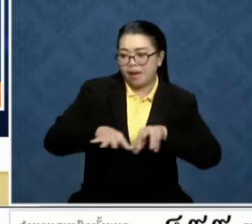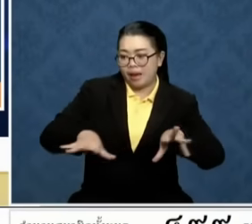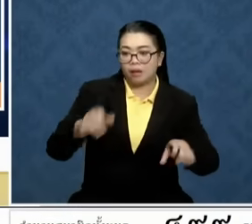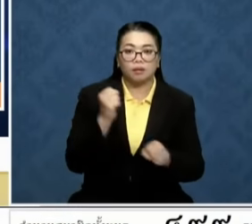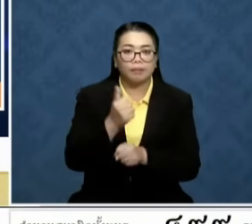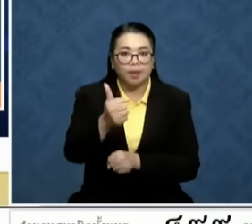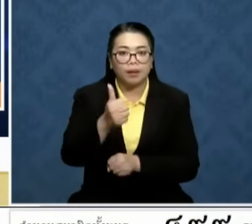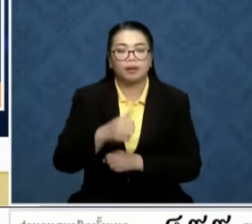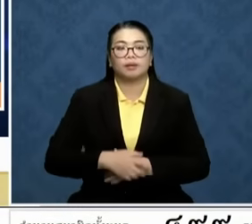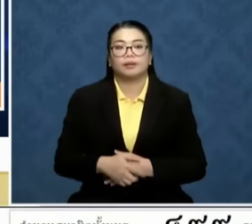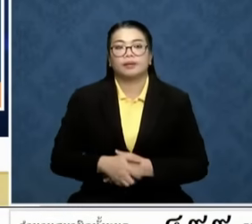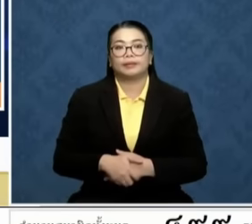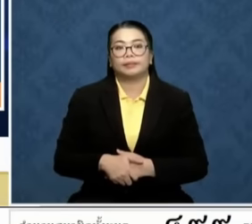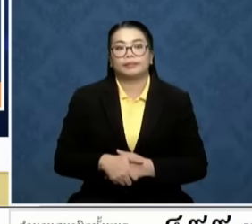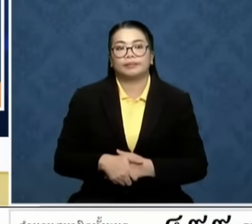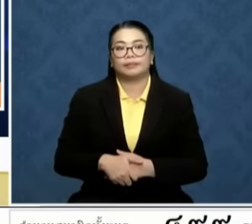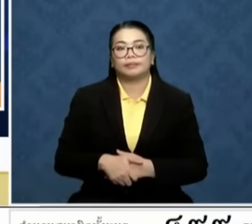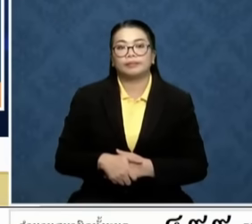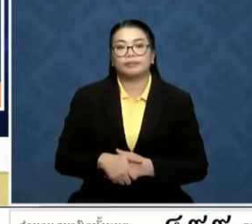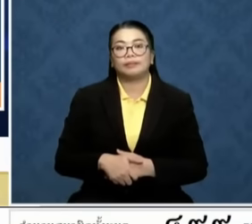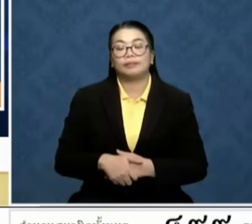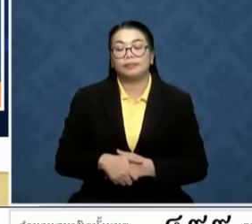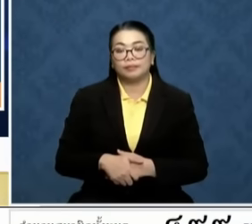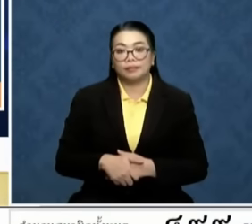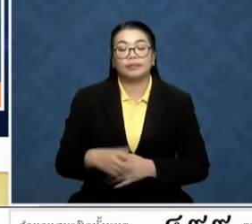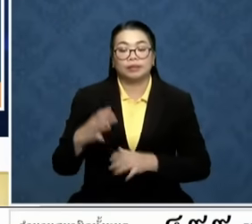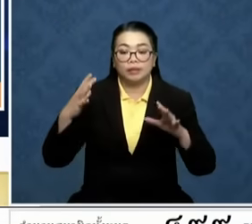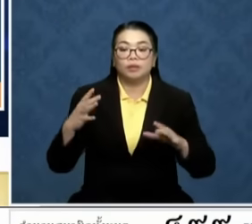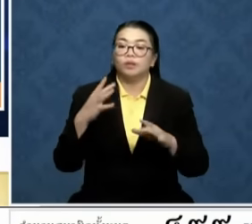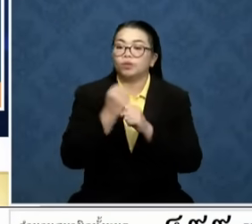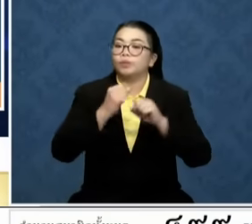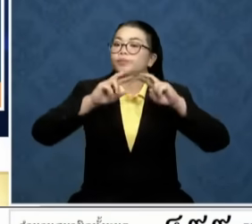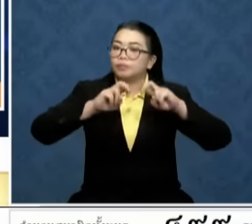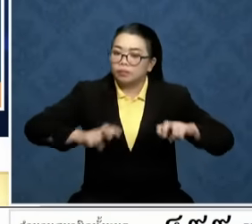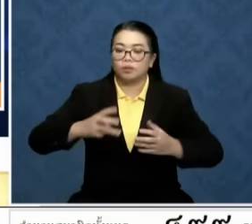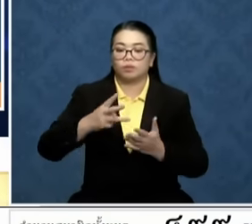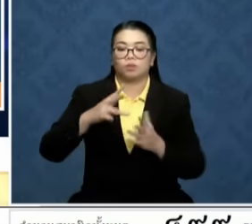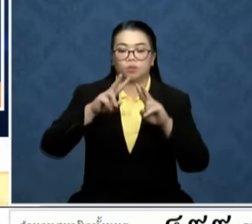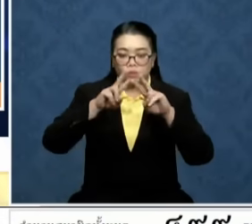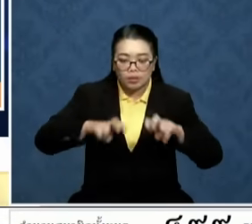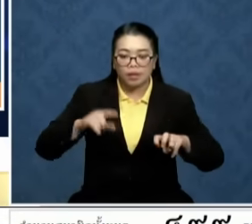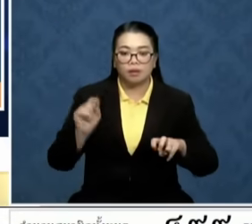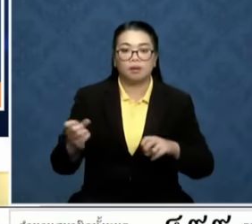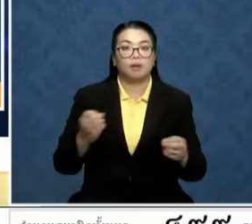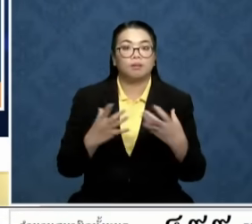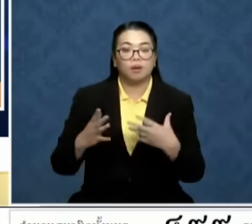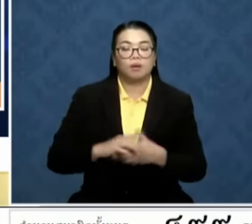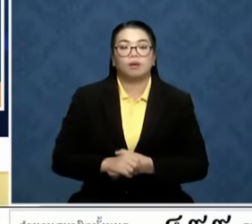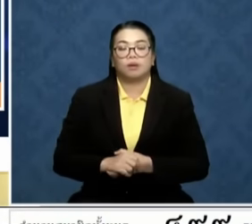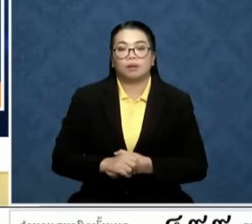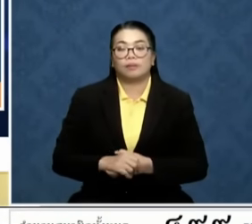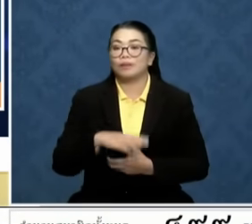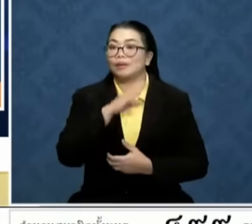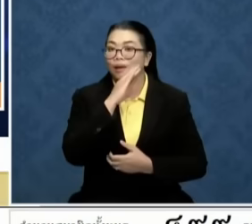ไม่สไลด์ถัดไปครับท่านอาจารย์อภิวดีได้สรุปผลการศึกษางานวิจัยนี้ออกมาว่าระยะห่างทาง